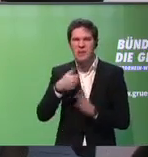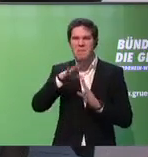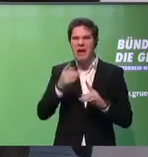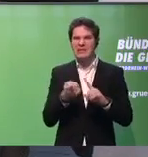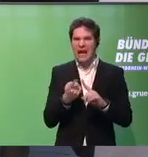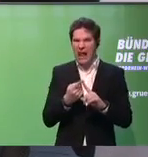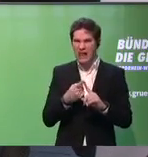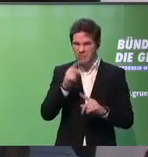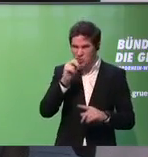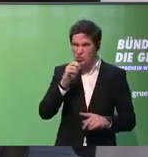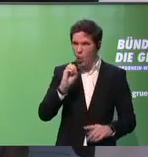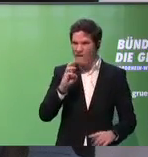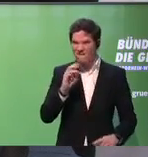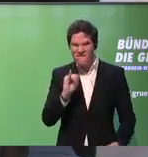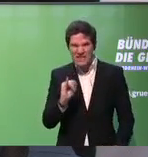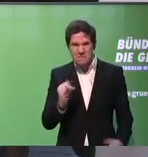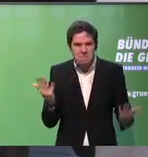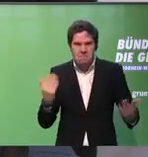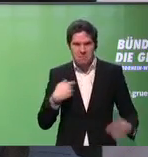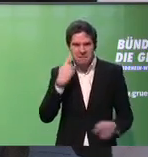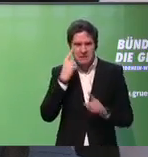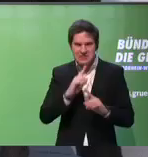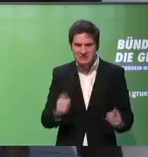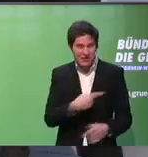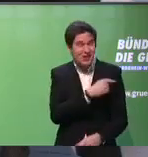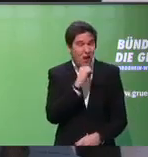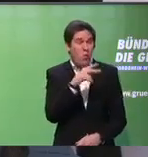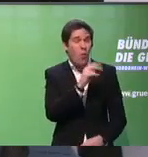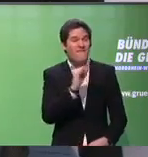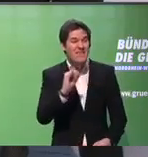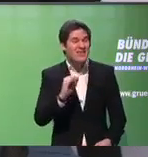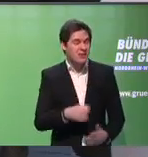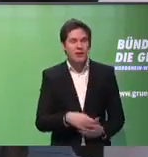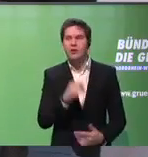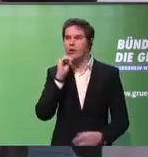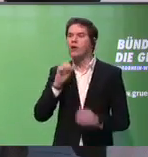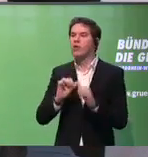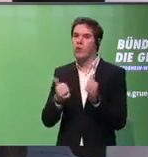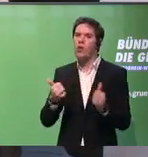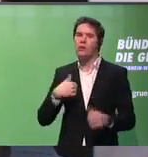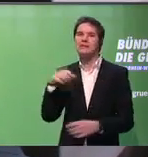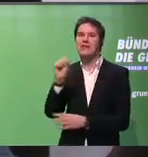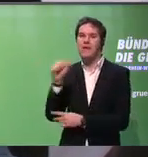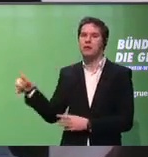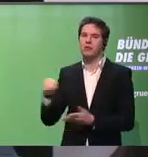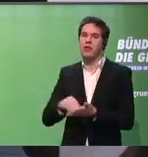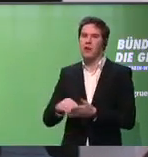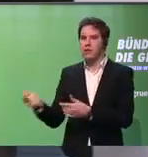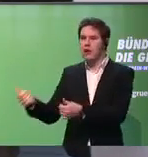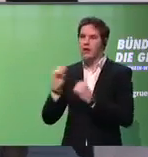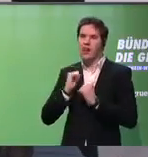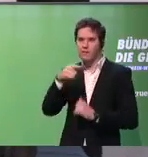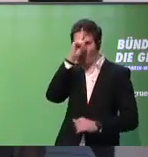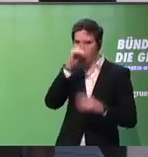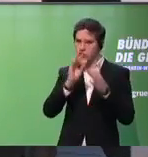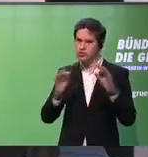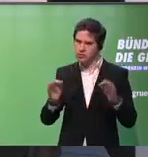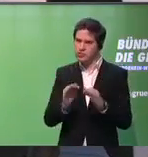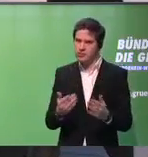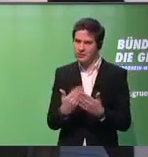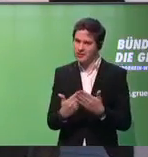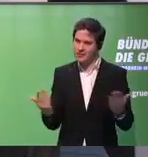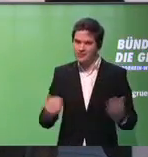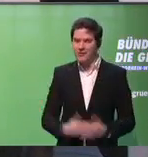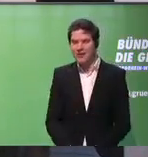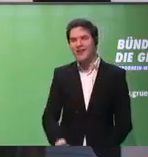Novi. Novi, ah. Gut, dass ich Sven habe. Also ihr stürzt euch in diese